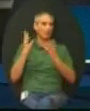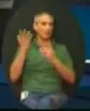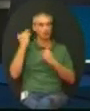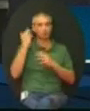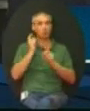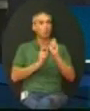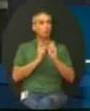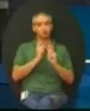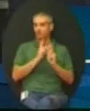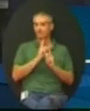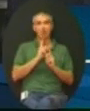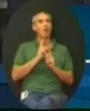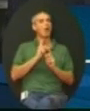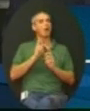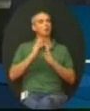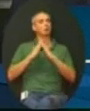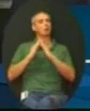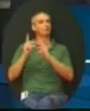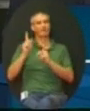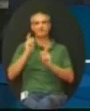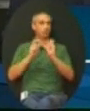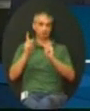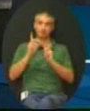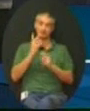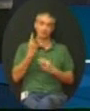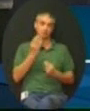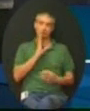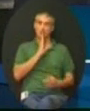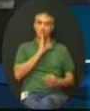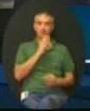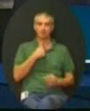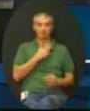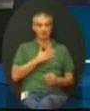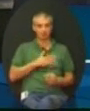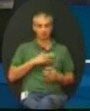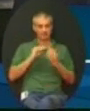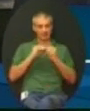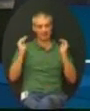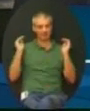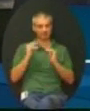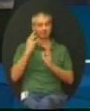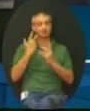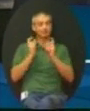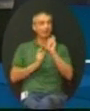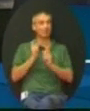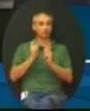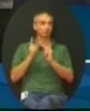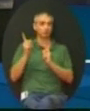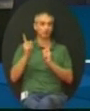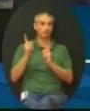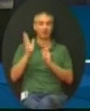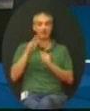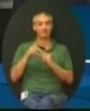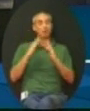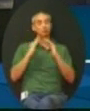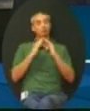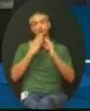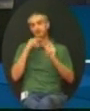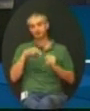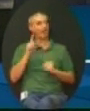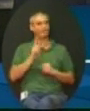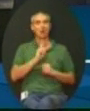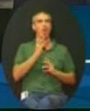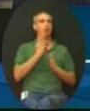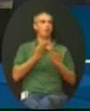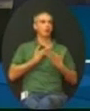היו תושבים ולא אזרחים, שהוא בעיניי מעמד מאוד בעייתי, ואני הייתי רוצה גם לצמצם את מספר האנשים שמצד אחד הם תושבי מדינת ישראל, ומצד